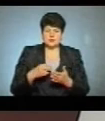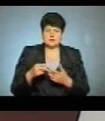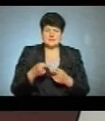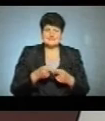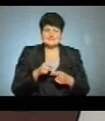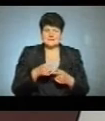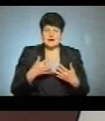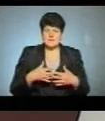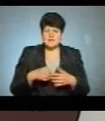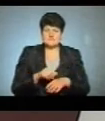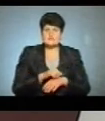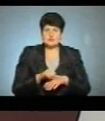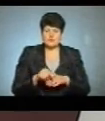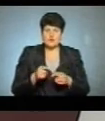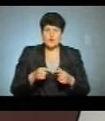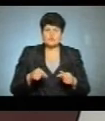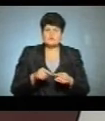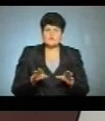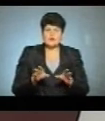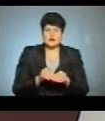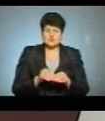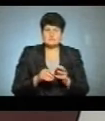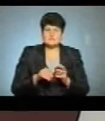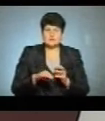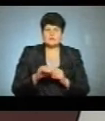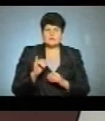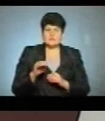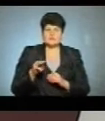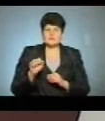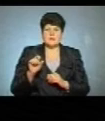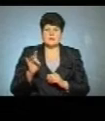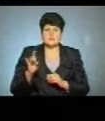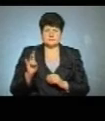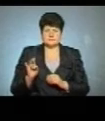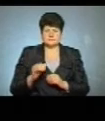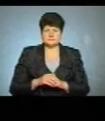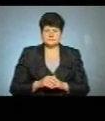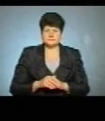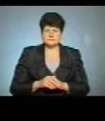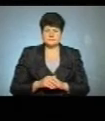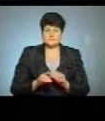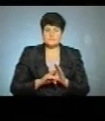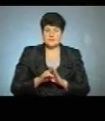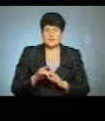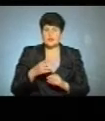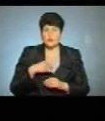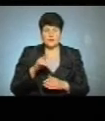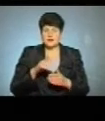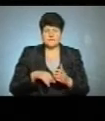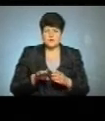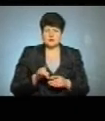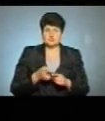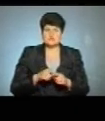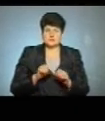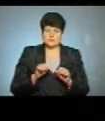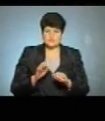цих апаратів за кордоном він організував разом із земляком Іваном Тарном. Ну, спочатку скептично, бо тому що не вірили, що таке даже може бути,